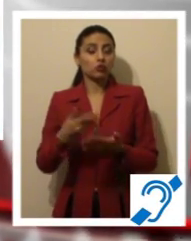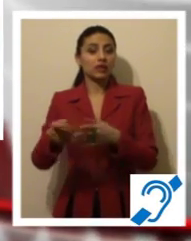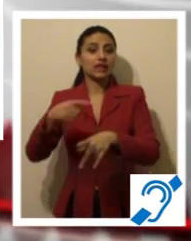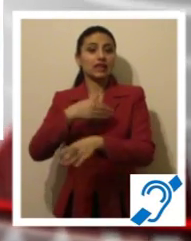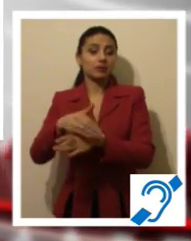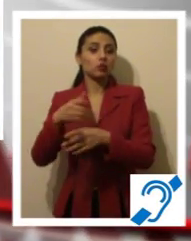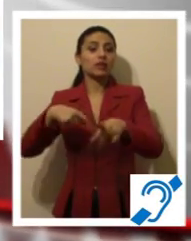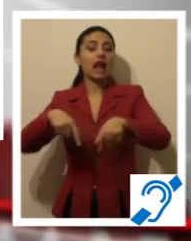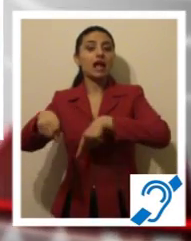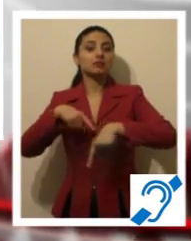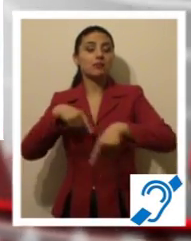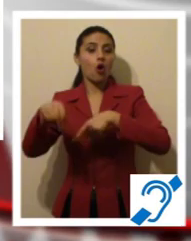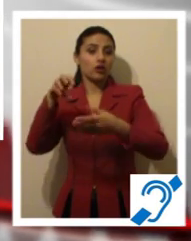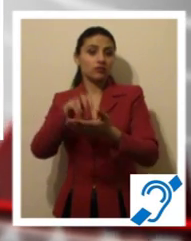sau